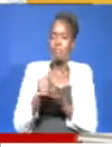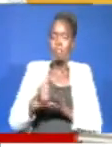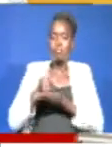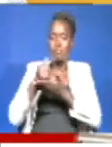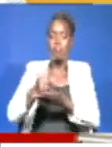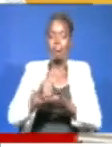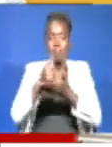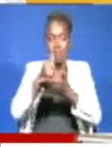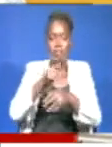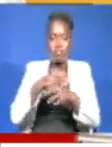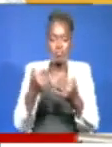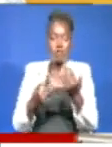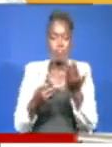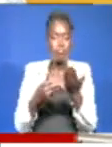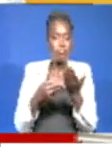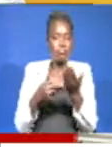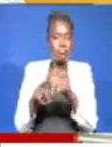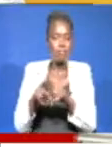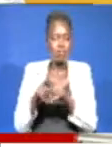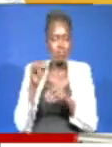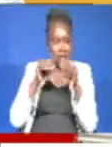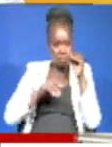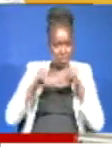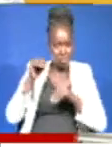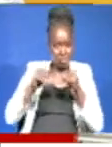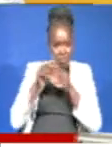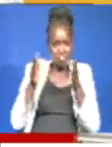yametokea. Teknolojia pia inachangia pakubwa